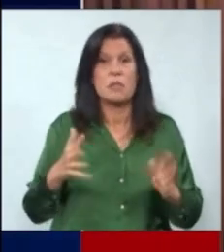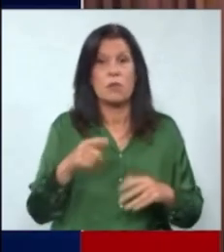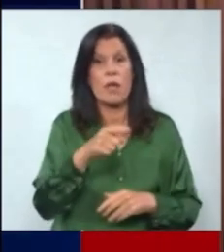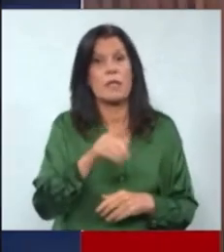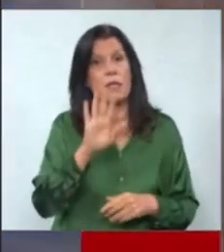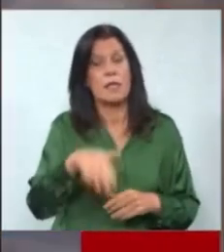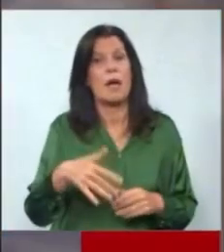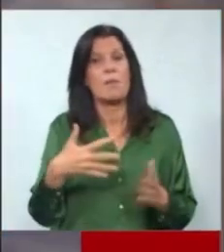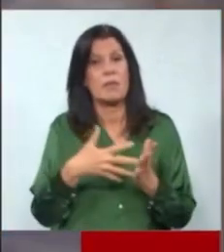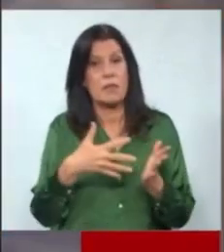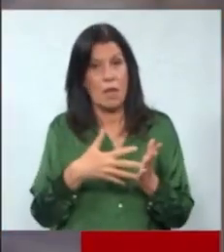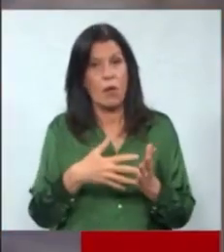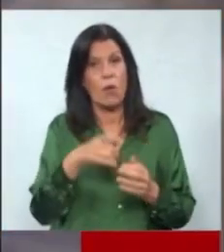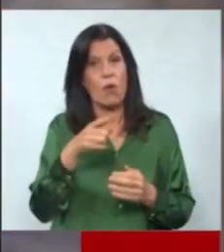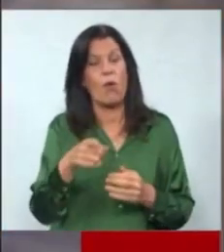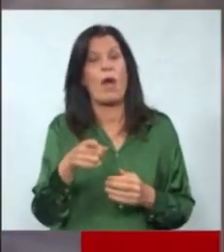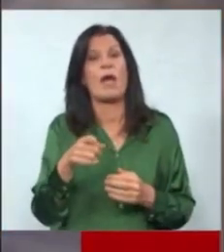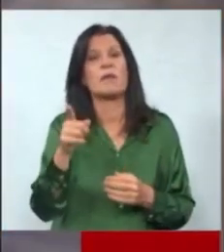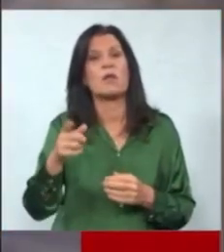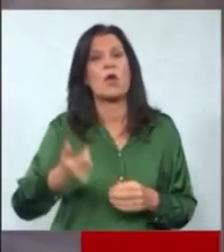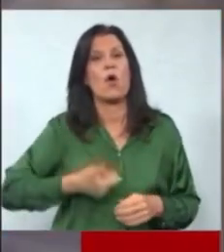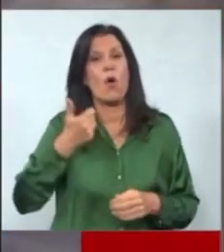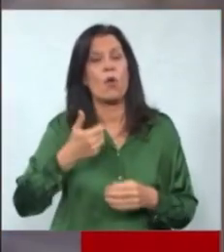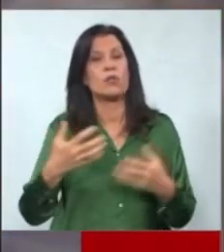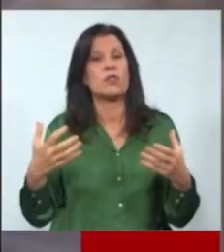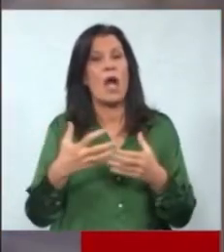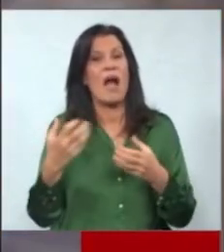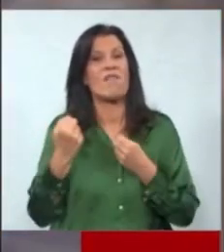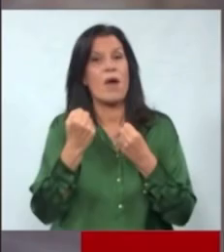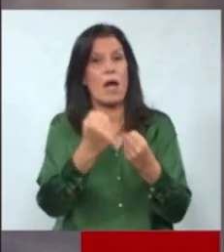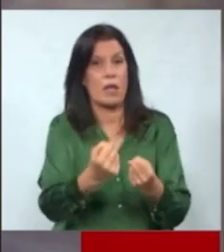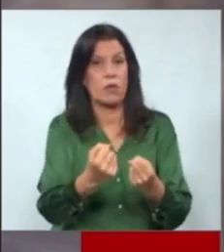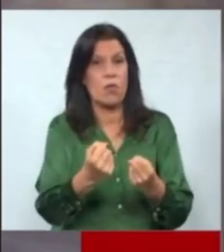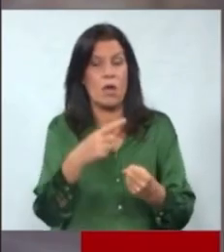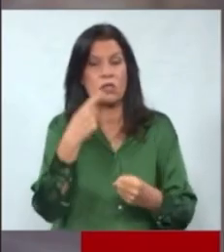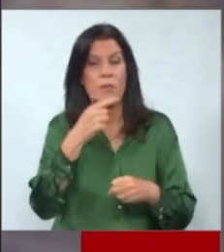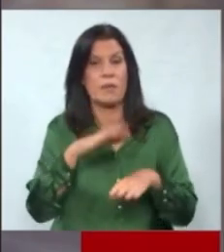שאנחנו מדברים עליה כבר שבועיים, ועד עכשיו לא מצאו זמן לזה. אלי סניור, תודה רבה.